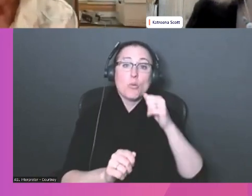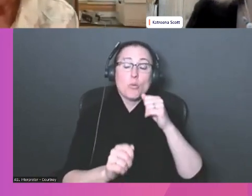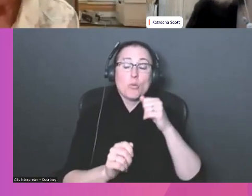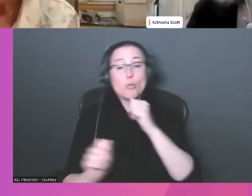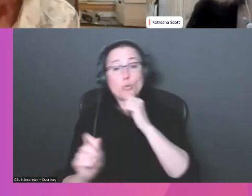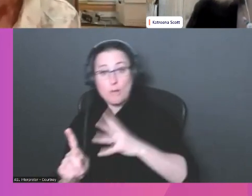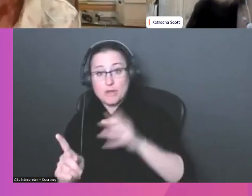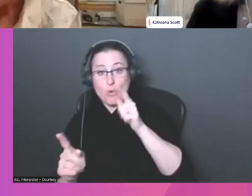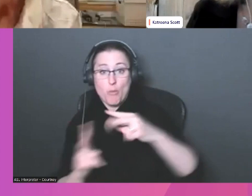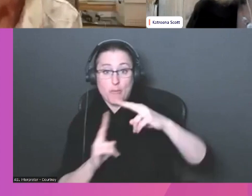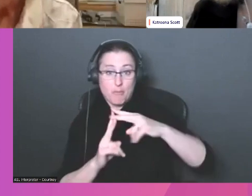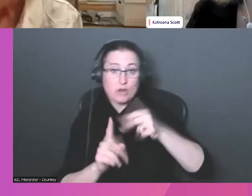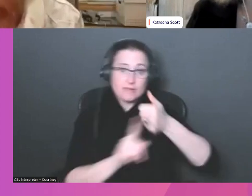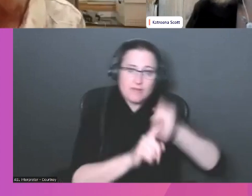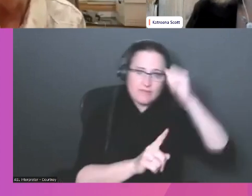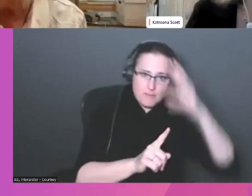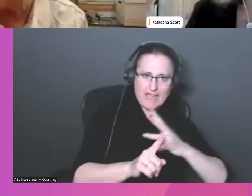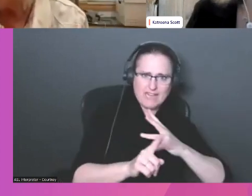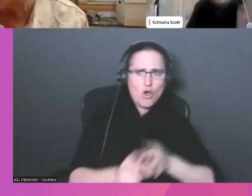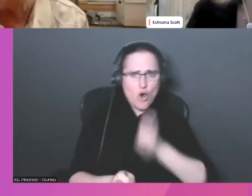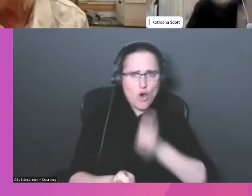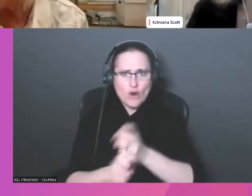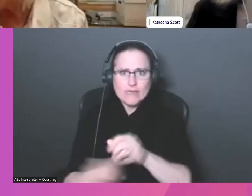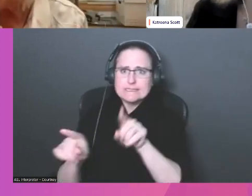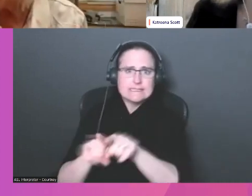à trouver des